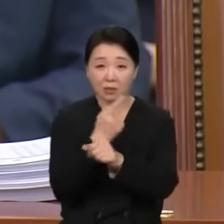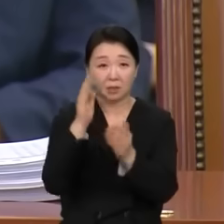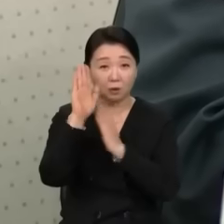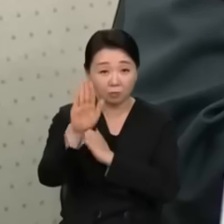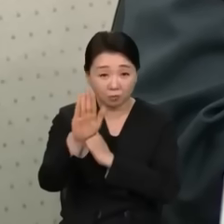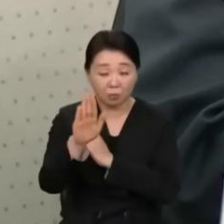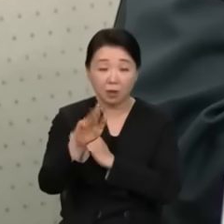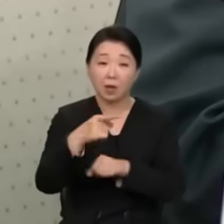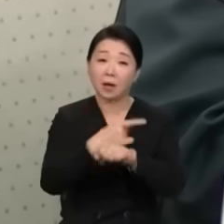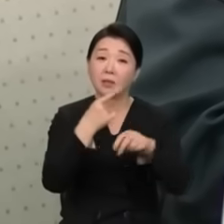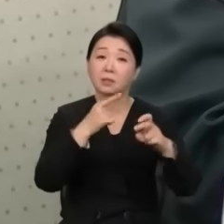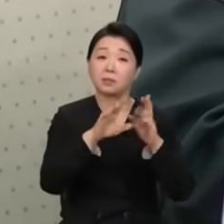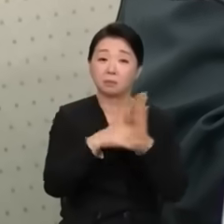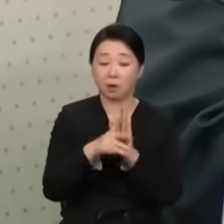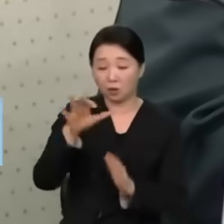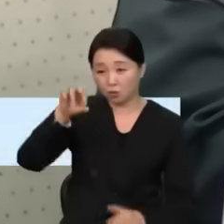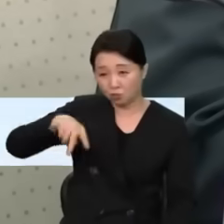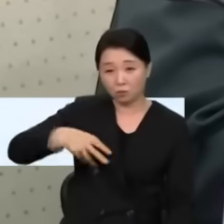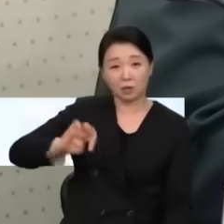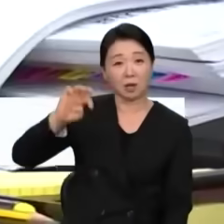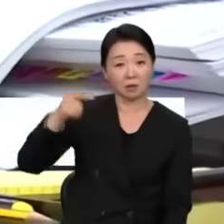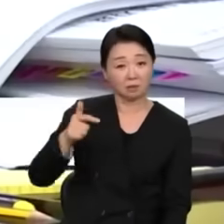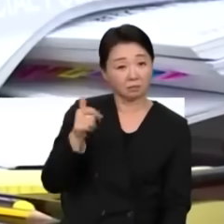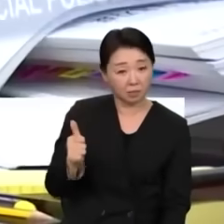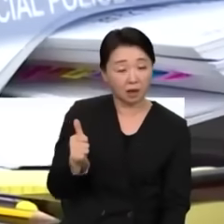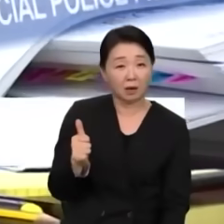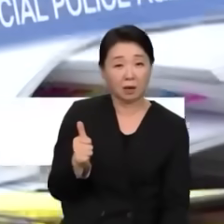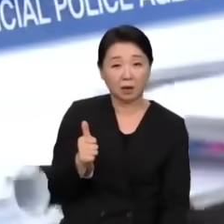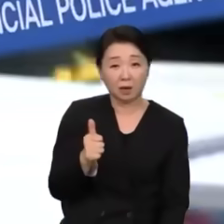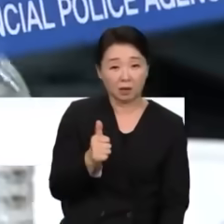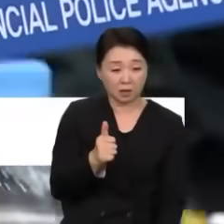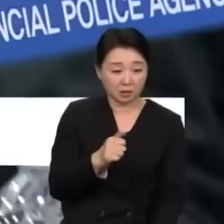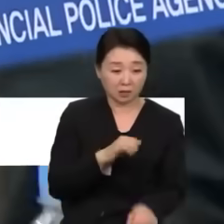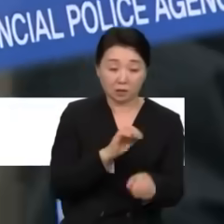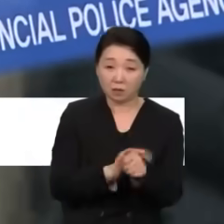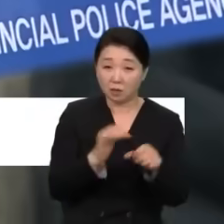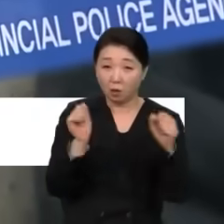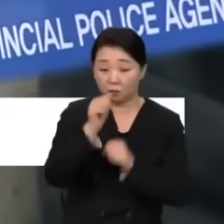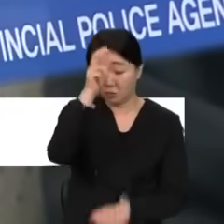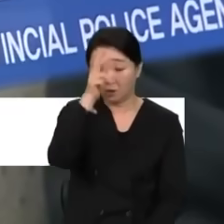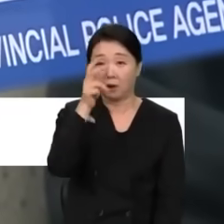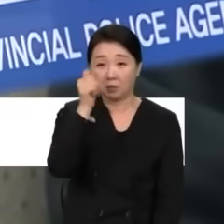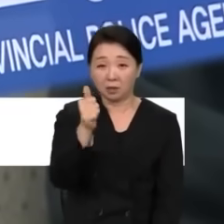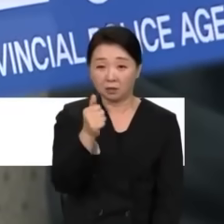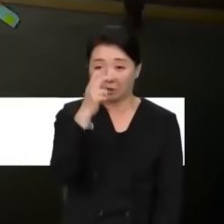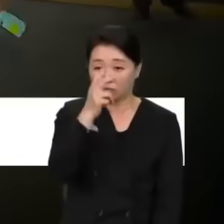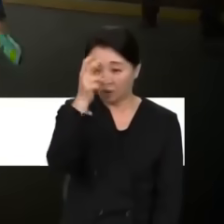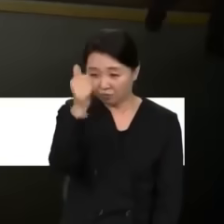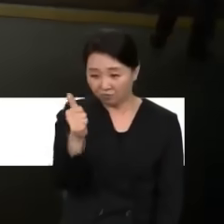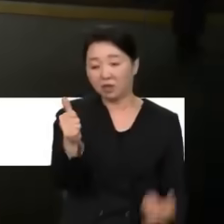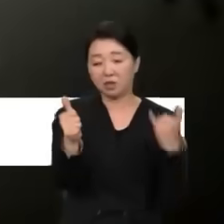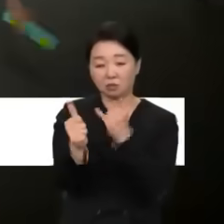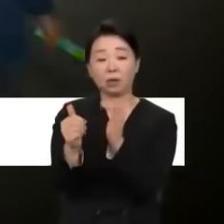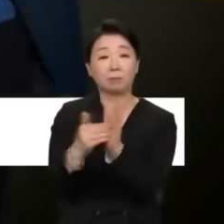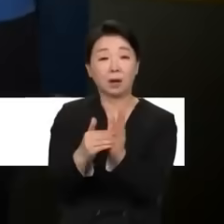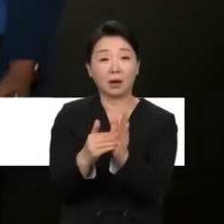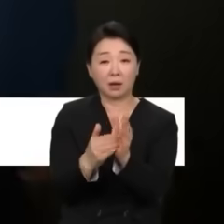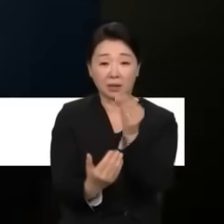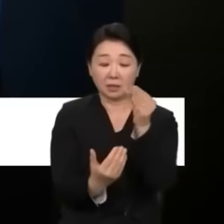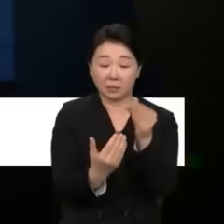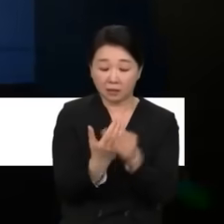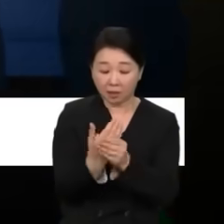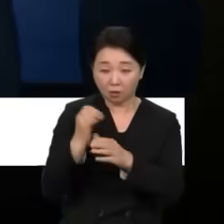50분 유재은 국방부 법무관리관이 경북경찰청 수사부장에게 전화를 했습니다. 사건을